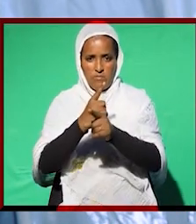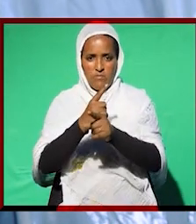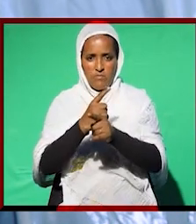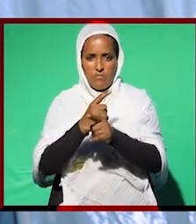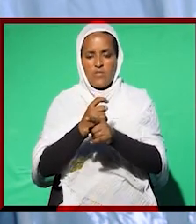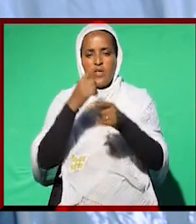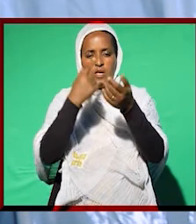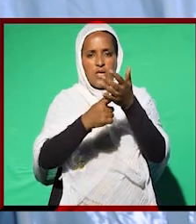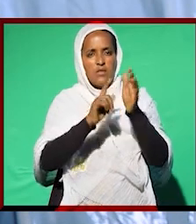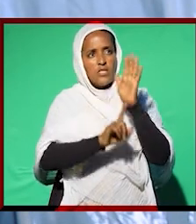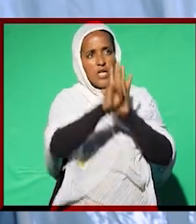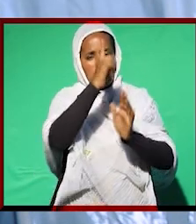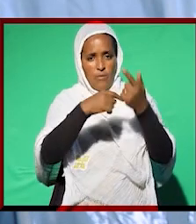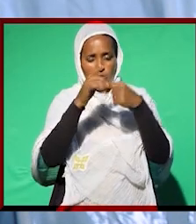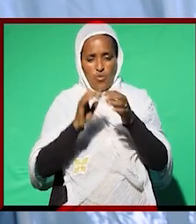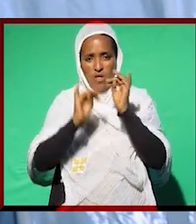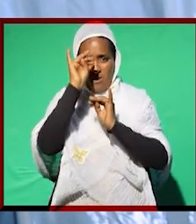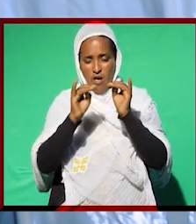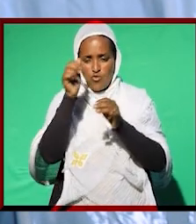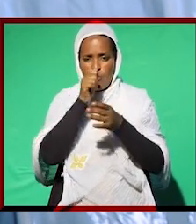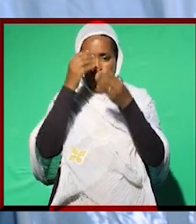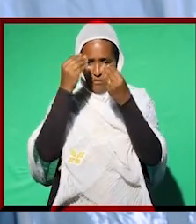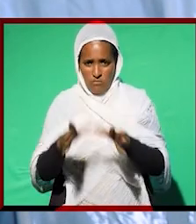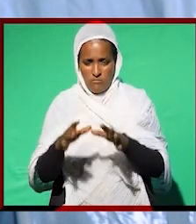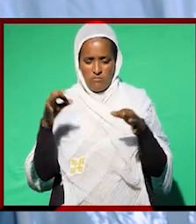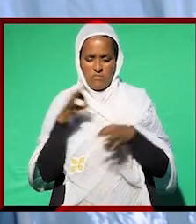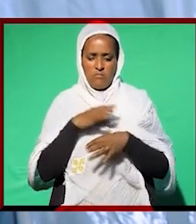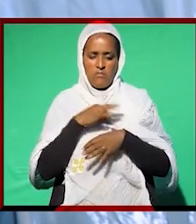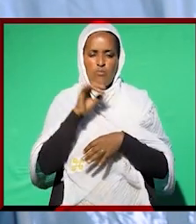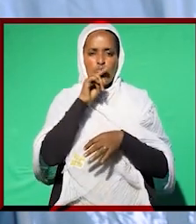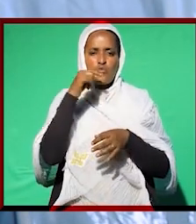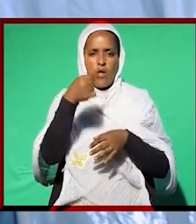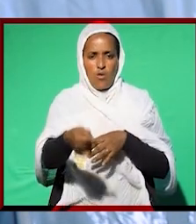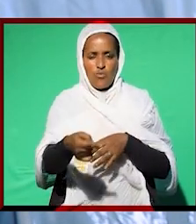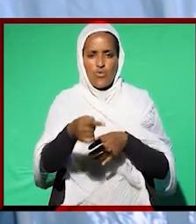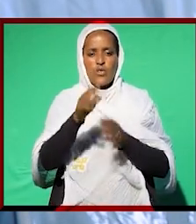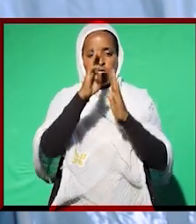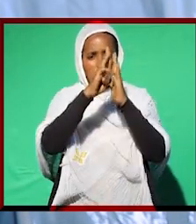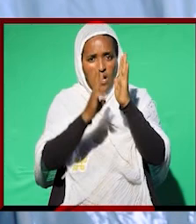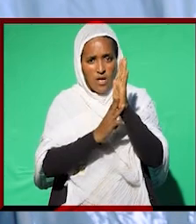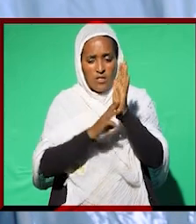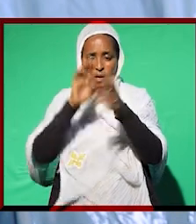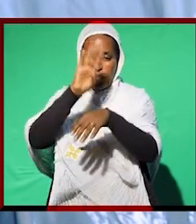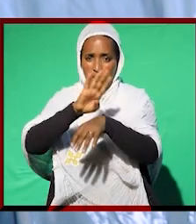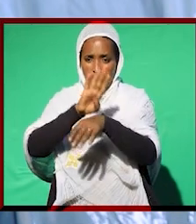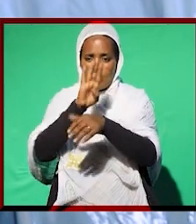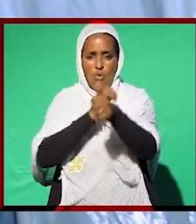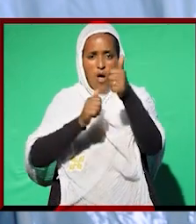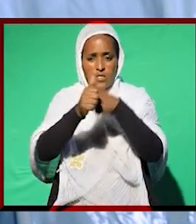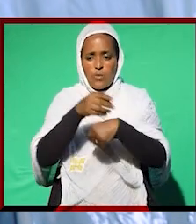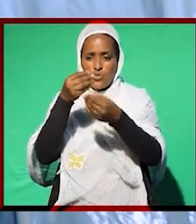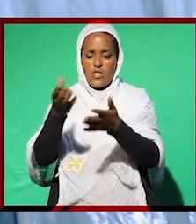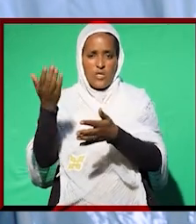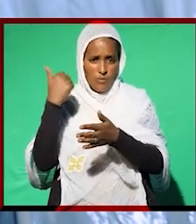በርግጥም ሴኩላሪዝም ያመጣው ጣጣ ኢትዮጵያዊነትን የሚያሳጣ መሆኑ ስጋት ስለሆነባቸው ምን አሉ? የግብረ ገብነት